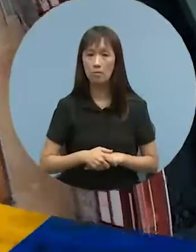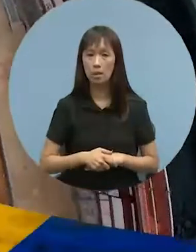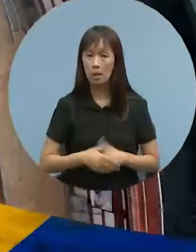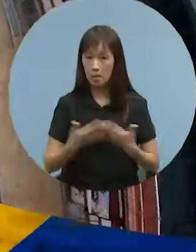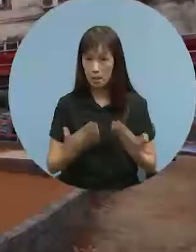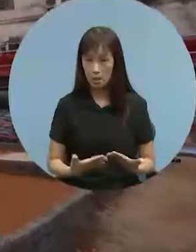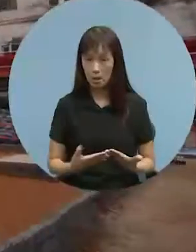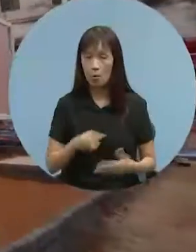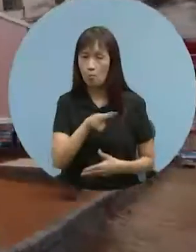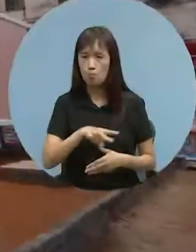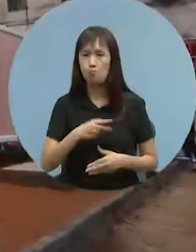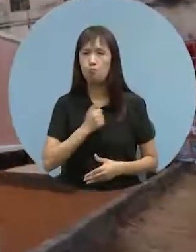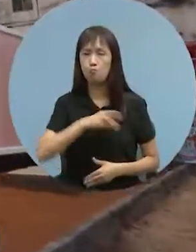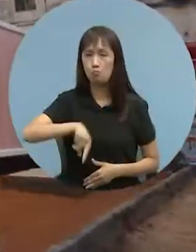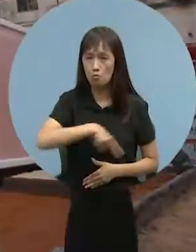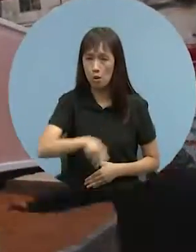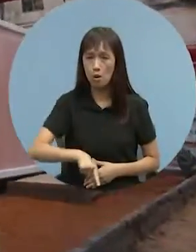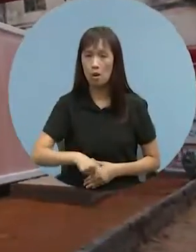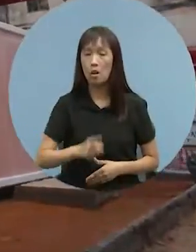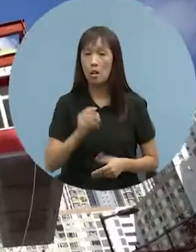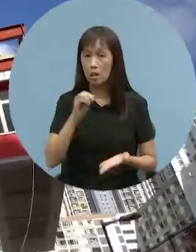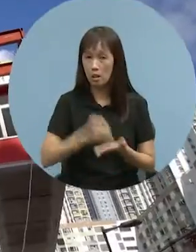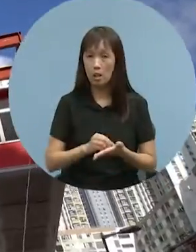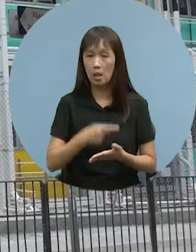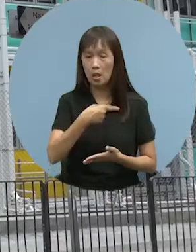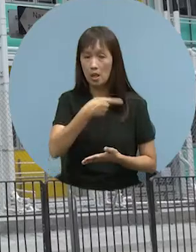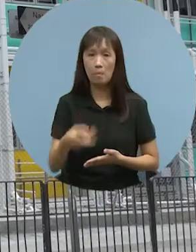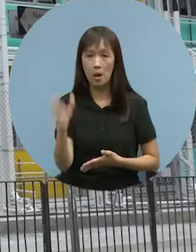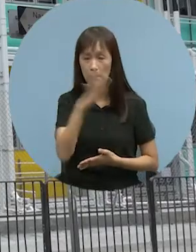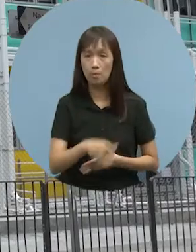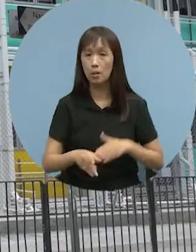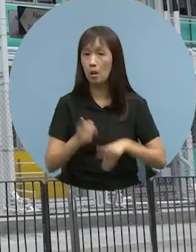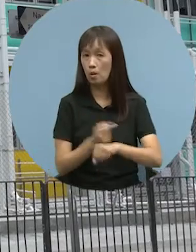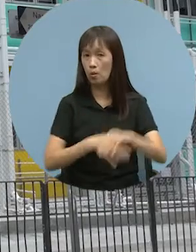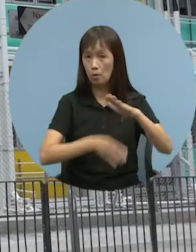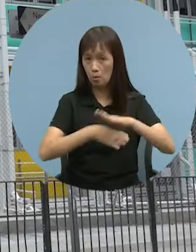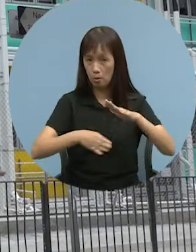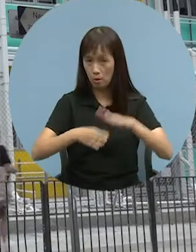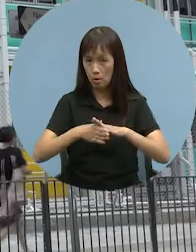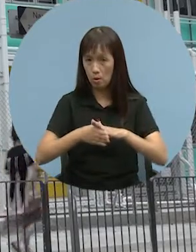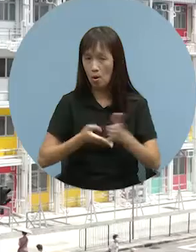够土地提供原定目标15000个过渡性房屋单位，为让轮